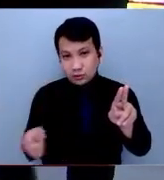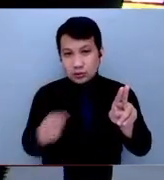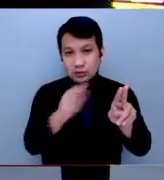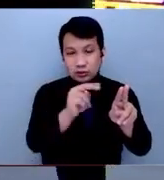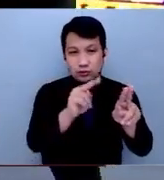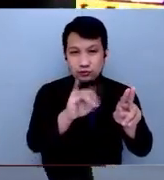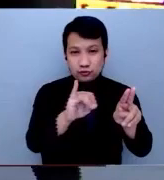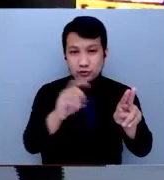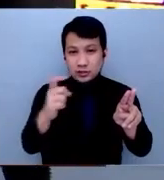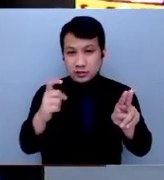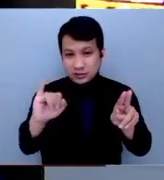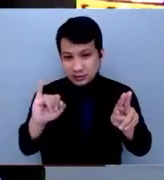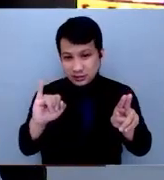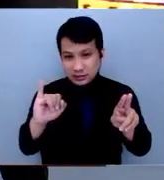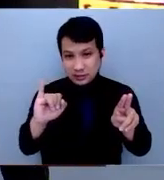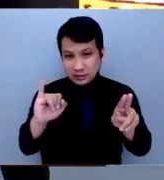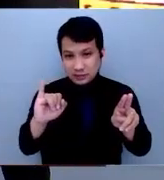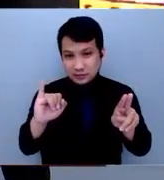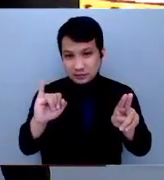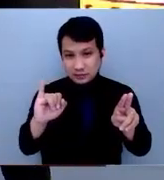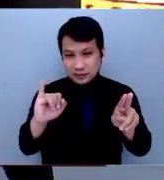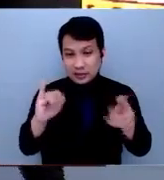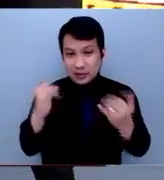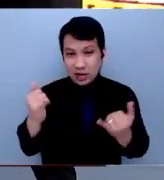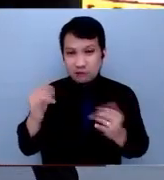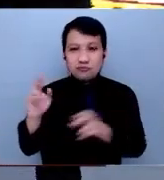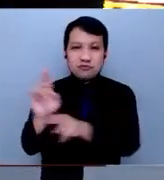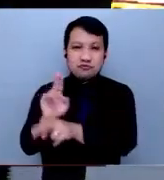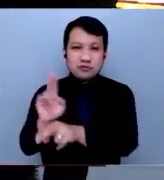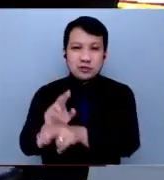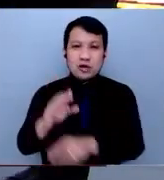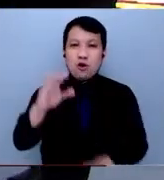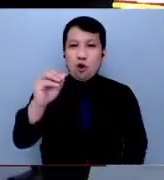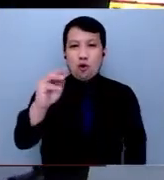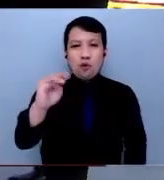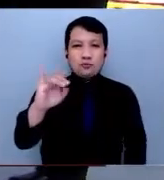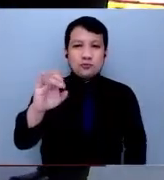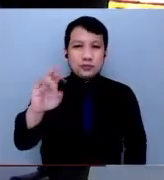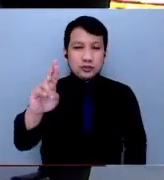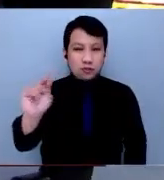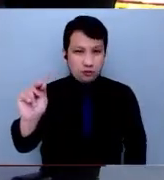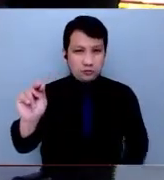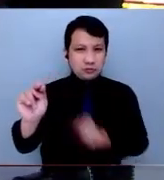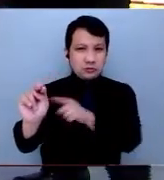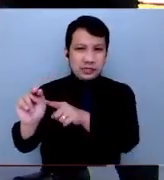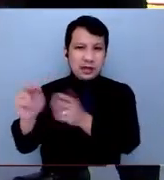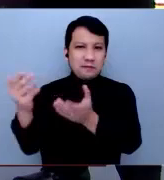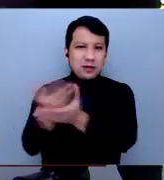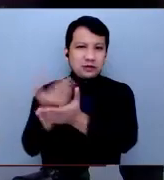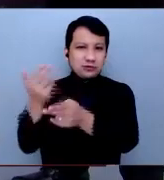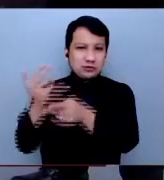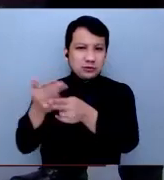at Xi at ginamit na nito ang Omicron variant na pangalan. At bakit